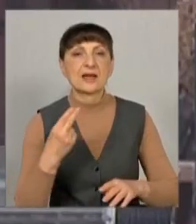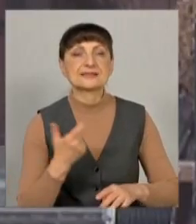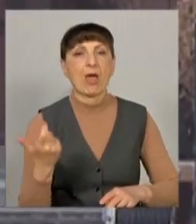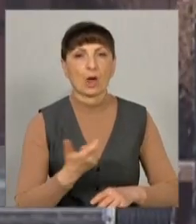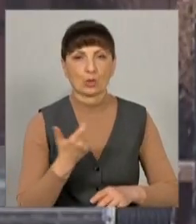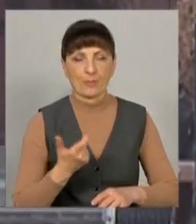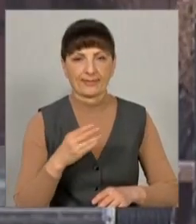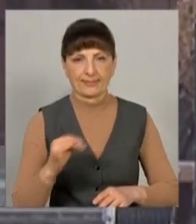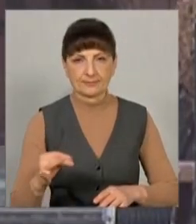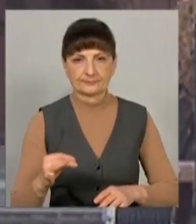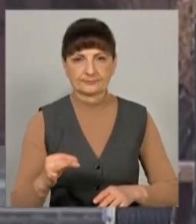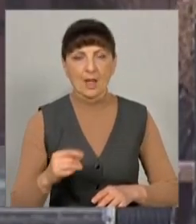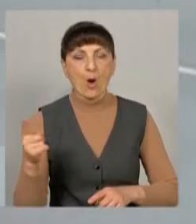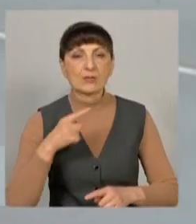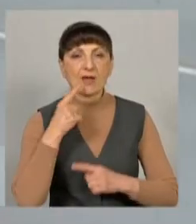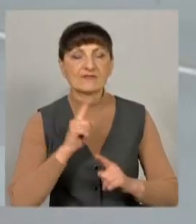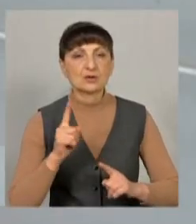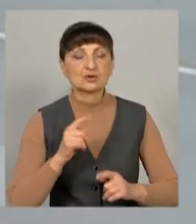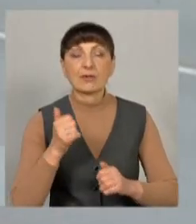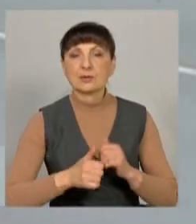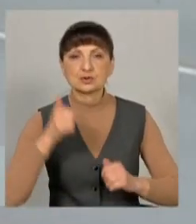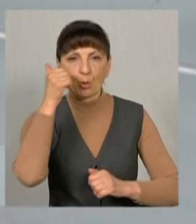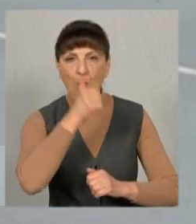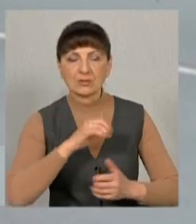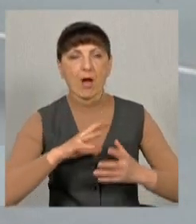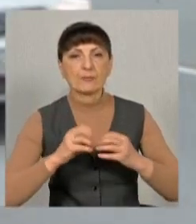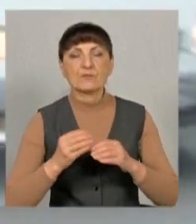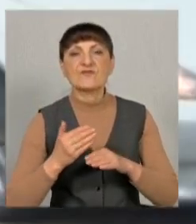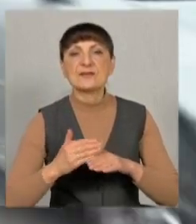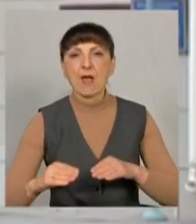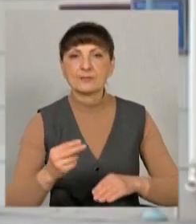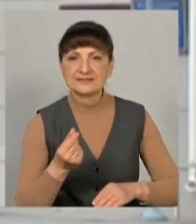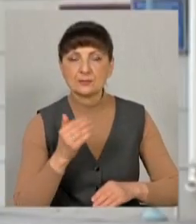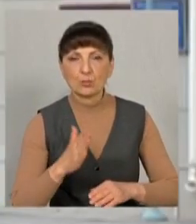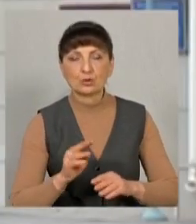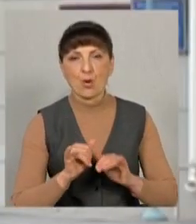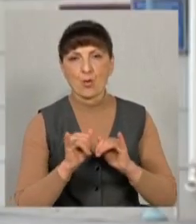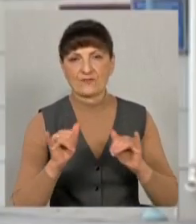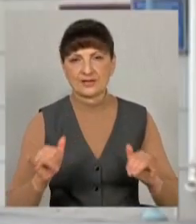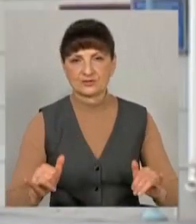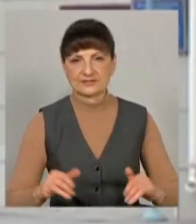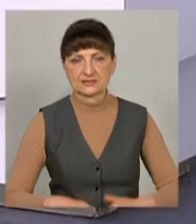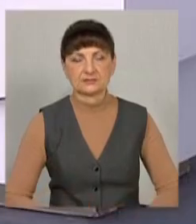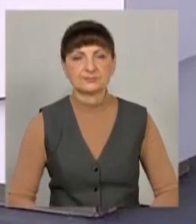Бауыржан Омарбеков. Он отметил, что ежегодно объем выделяемых денег будут увеличивать.